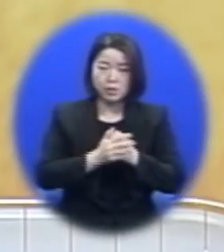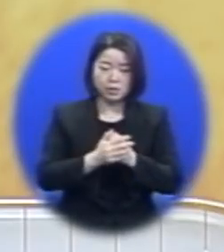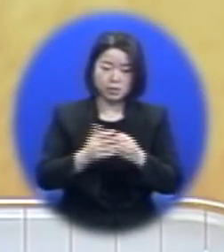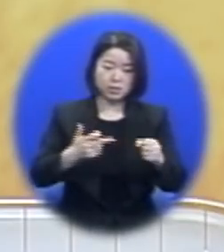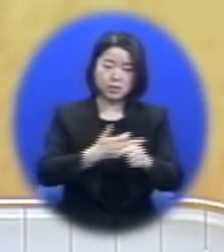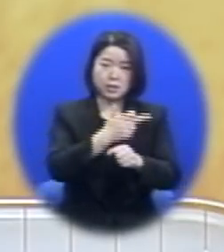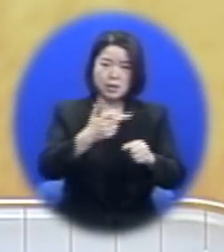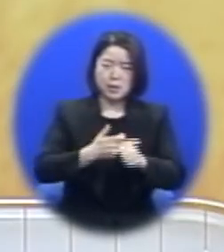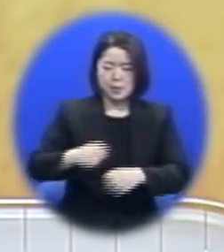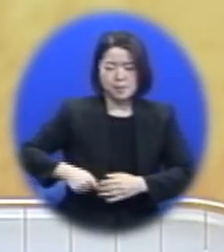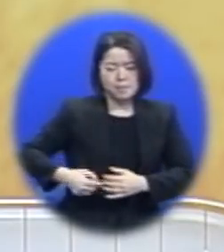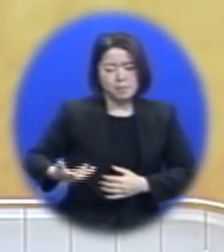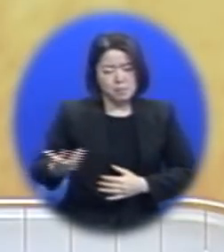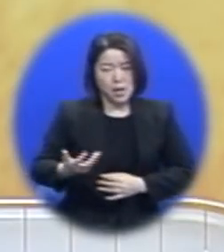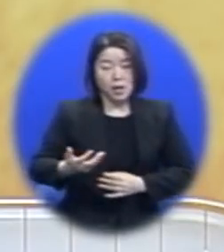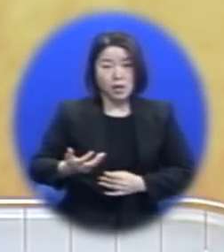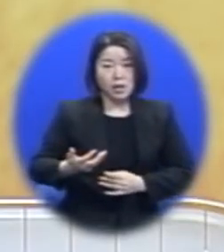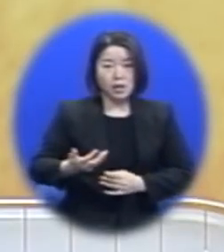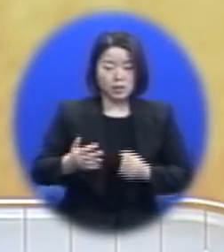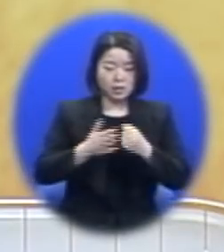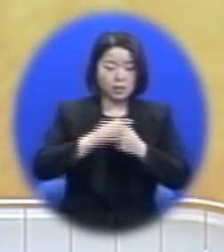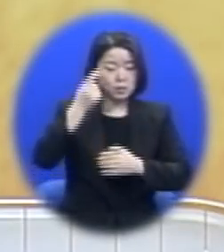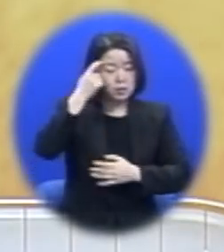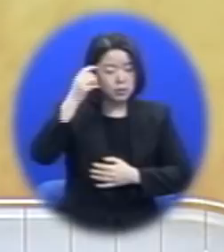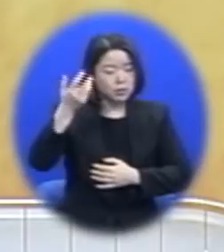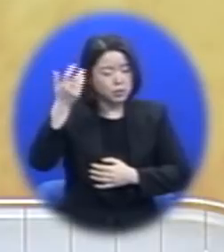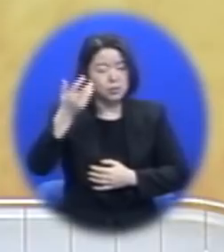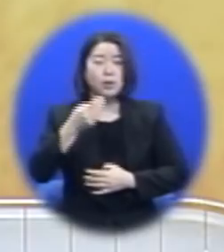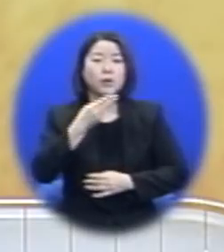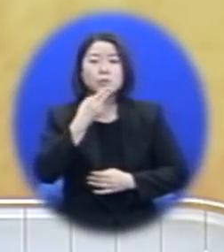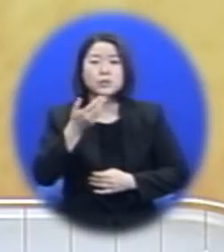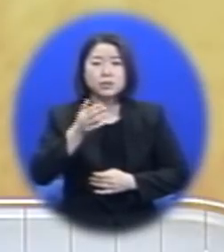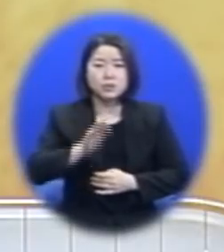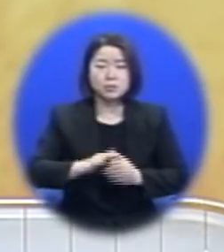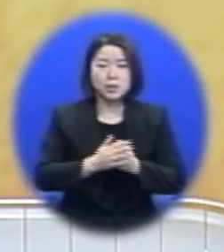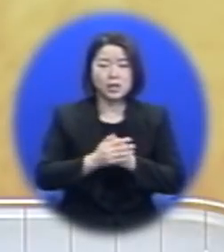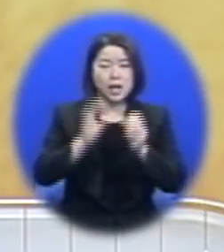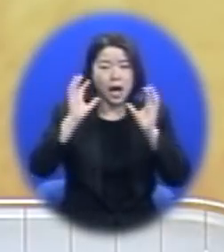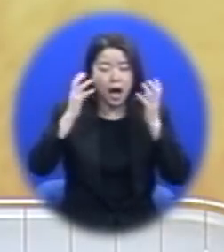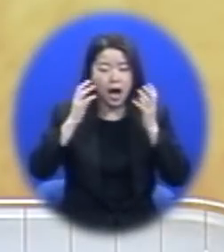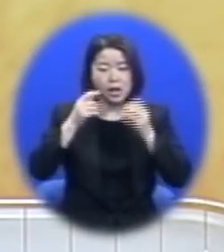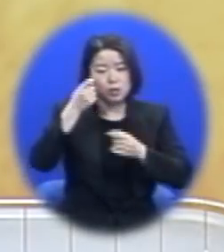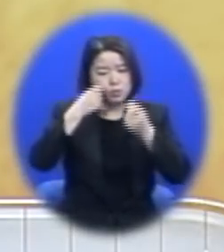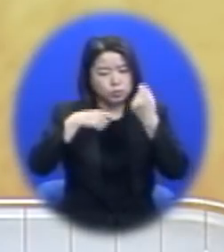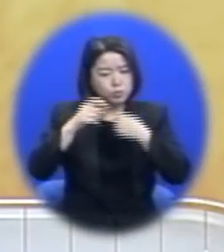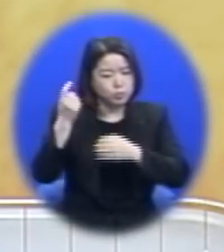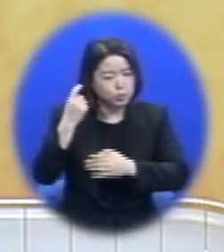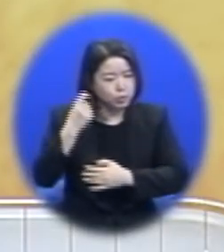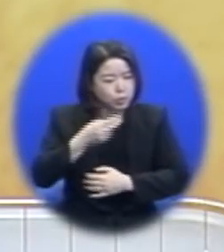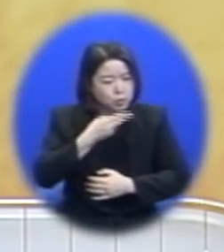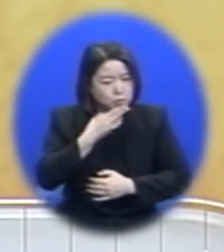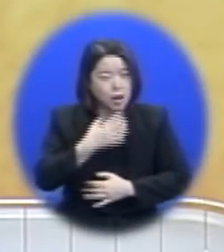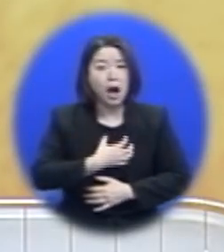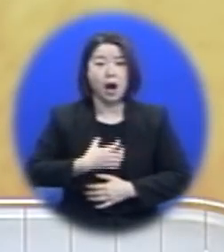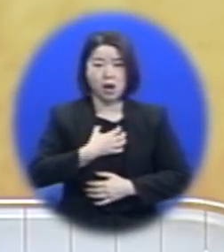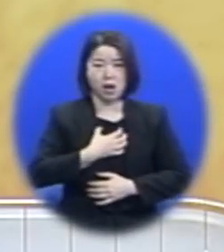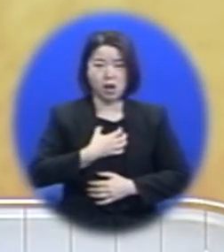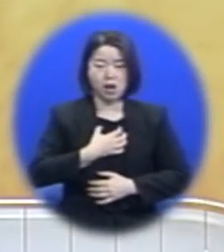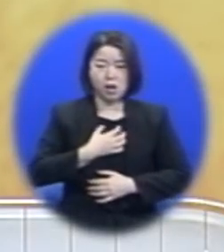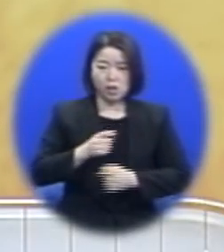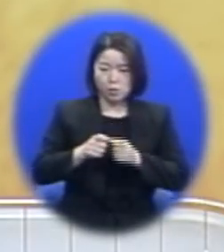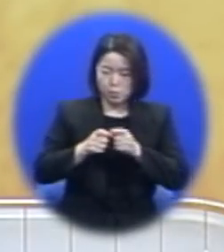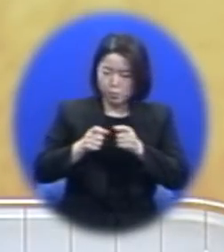17시간의 진통으로 정신이 없는 중에도 아이의 울음소리가 들리지 않아 걱정이 되었지만 얼마 지나지